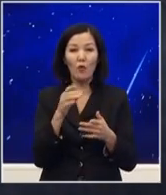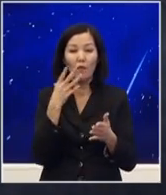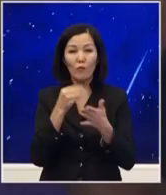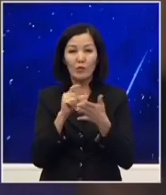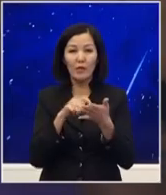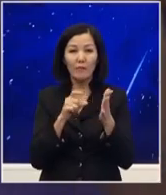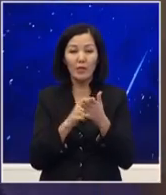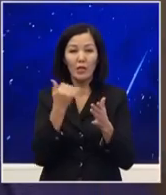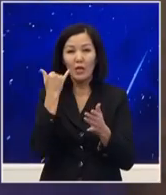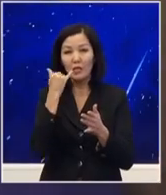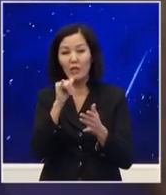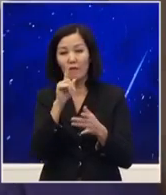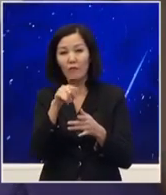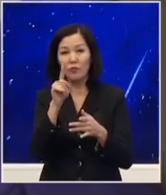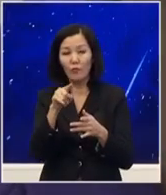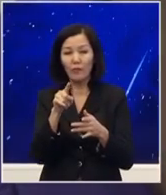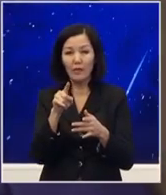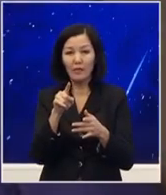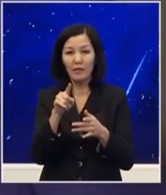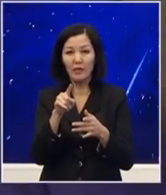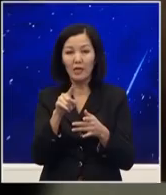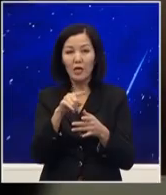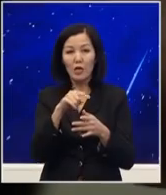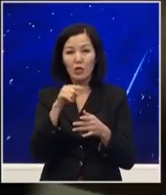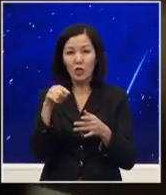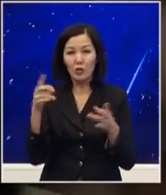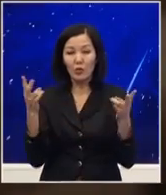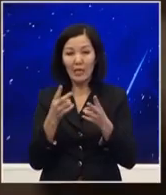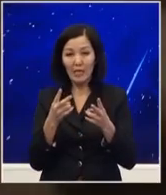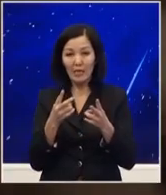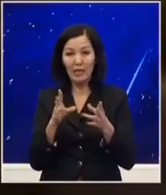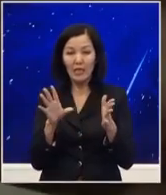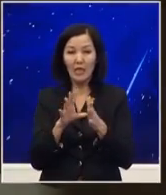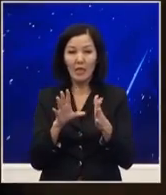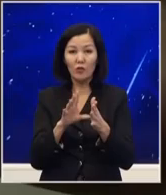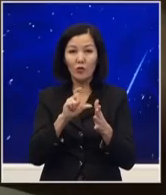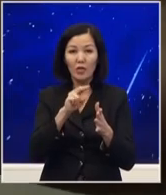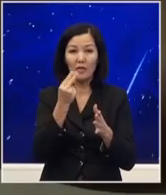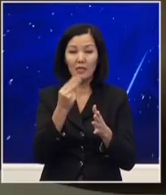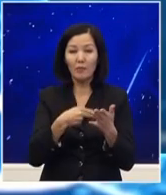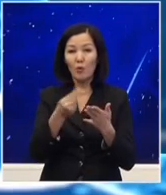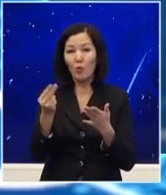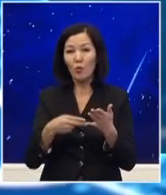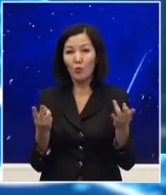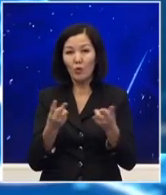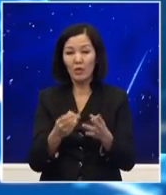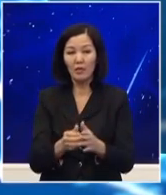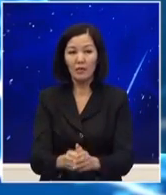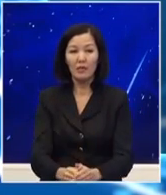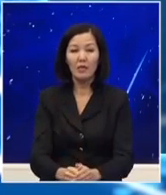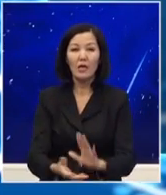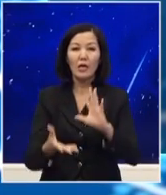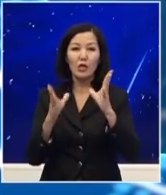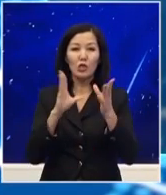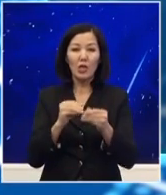кіріп, ұялы телефоныңыздың номерін тиісті бағанаға жазыңыз. Өз электронды цифрлық қолтаңбаңызбен қол қойыңыз. Жалпы